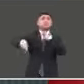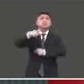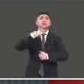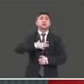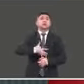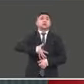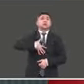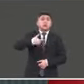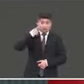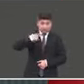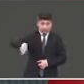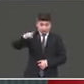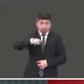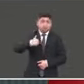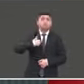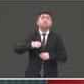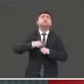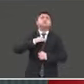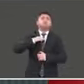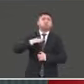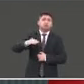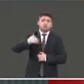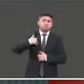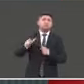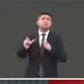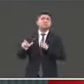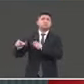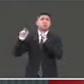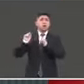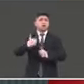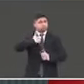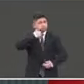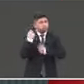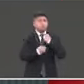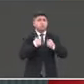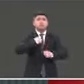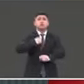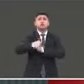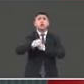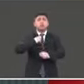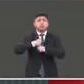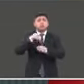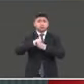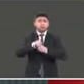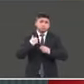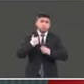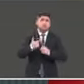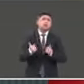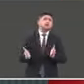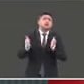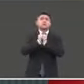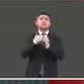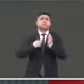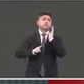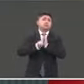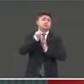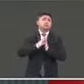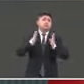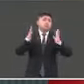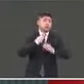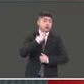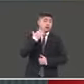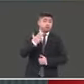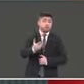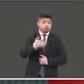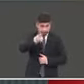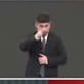seslerini kursaklarında bırakmak için verdiğimiz mücadelede elde ettiğimiz başarı vardır